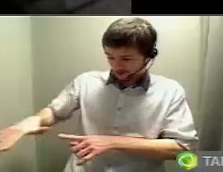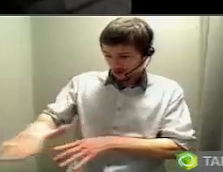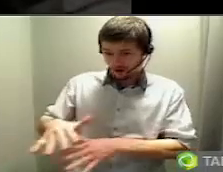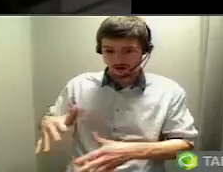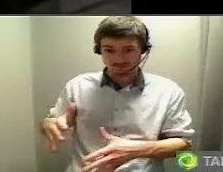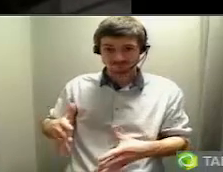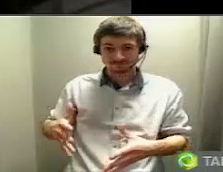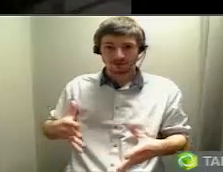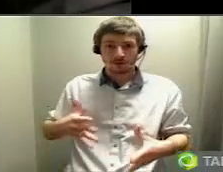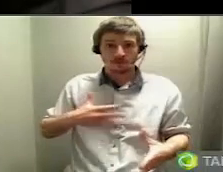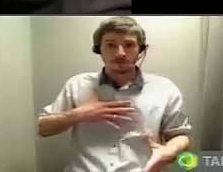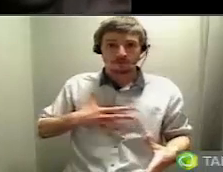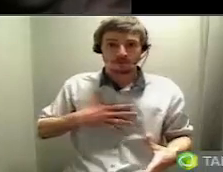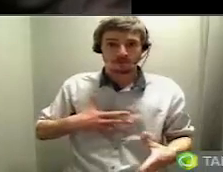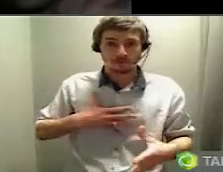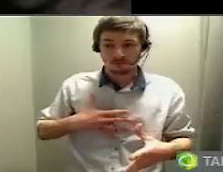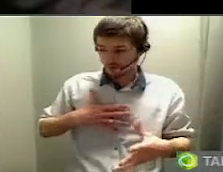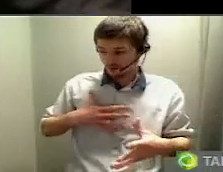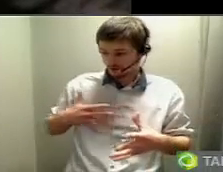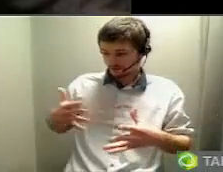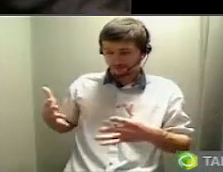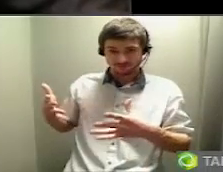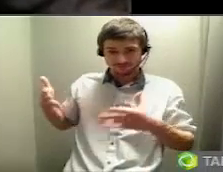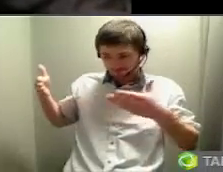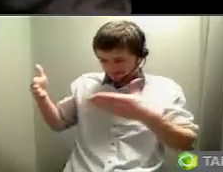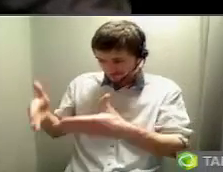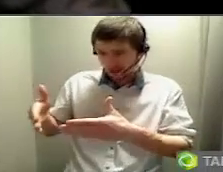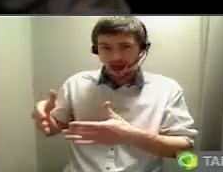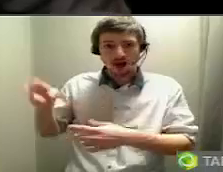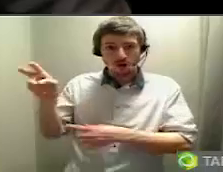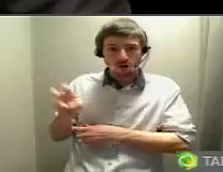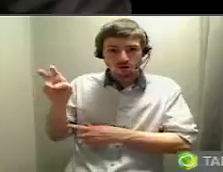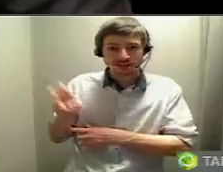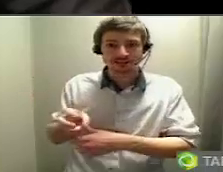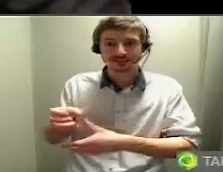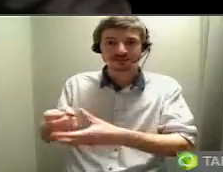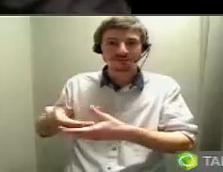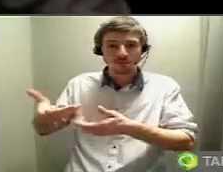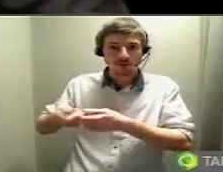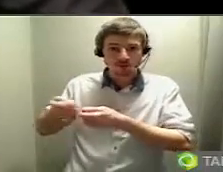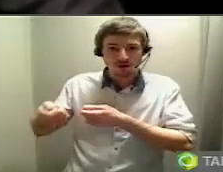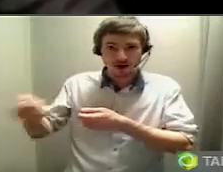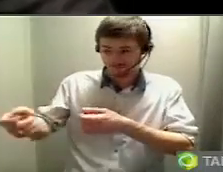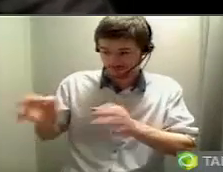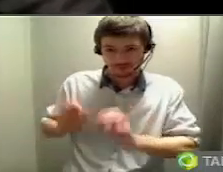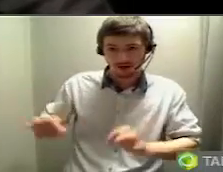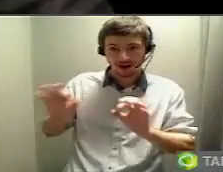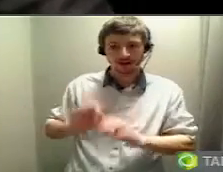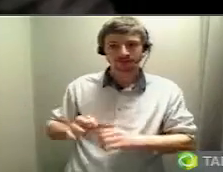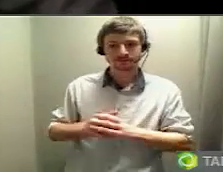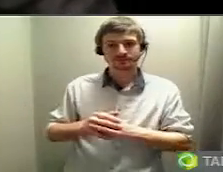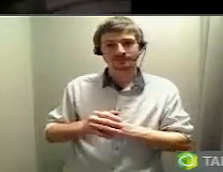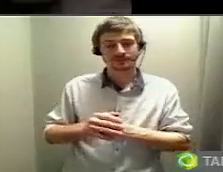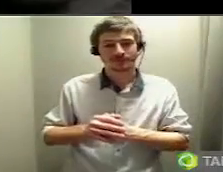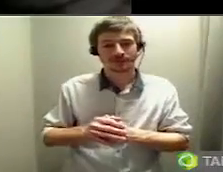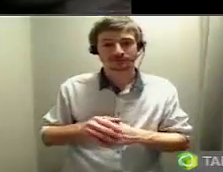seul moteur qui va et qui soit écologique et développement durable, le moteur à rêve. Ils se sont appuyés sur le diagnostic des